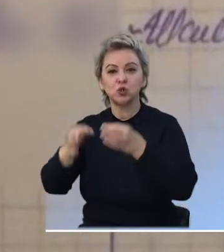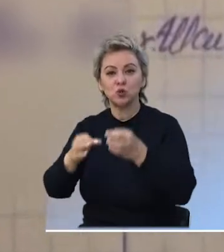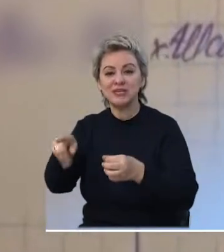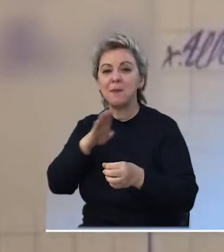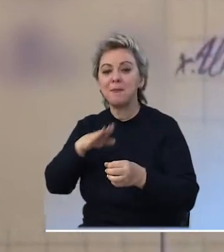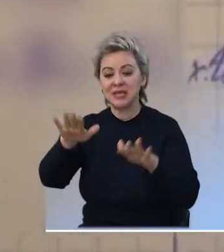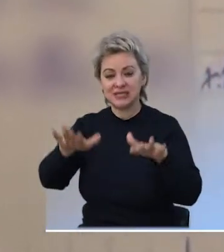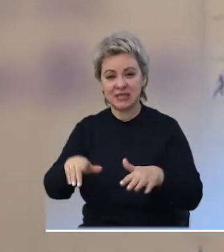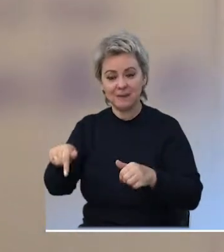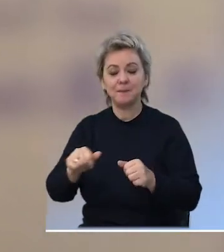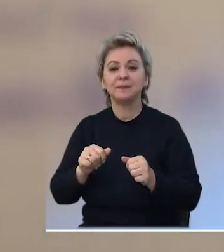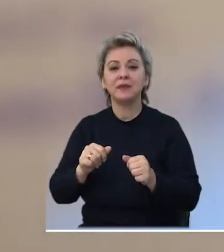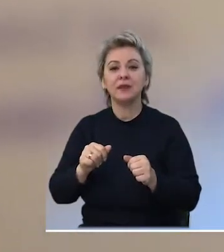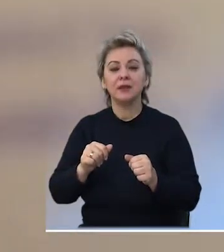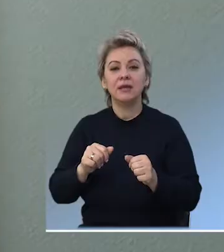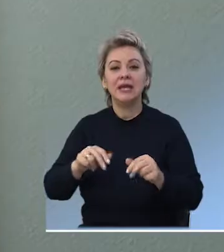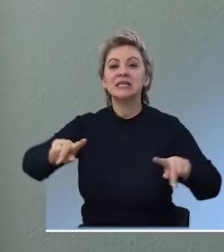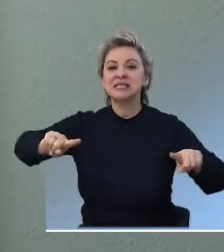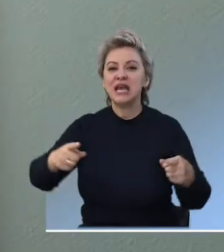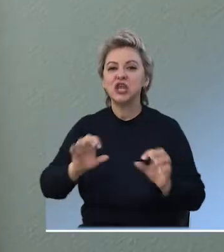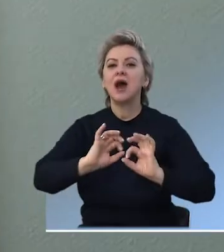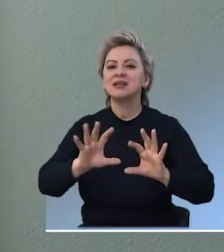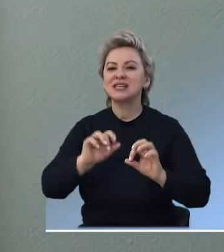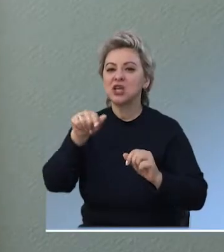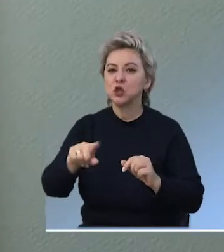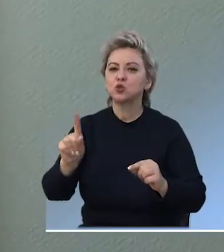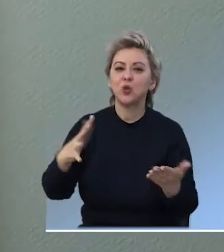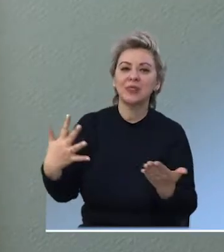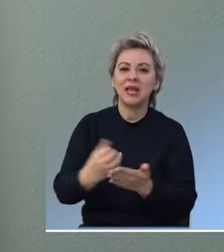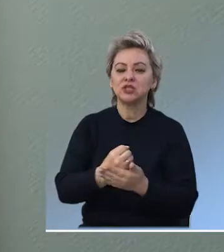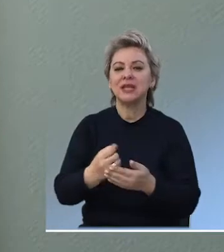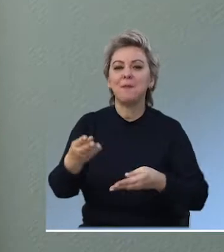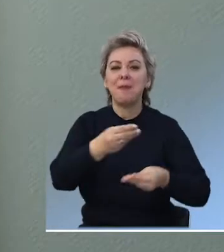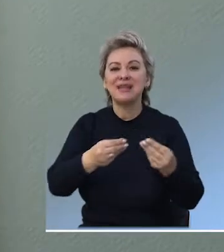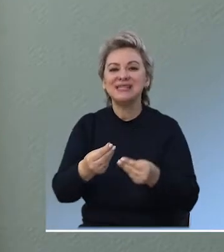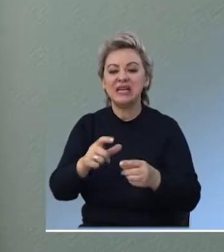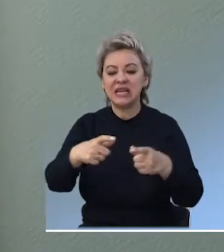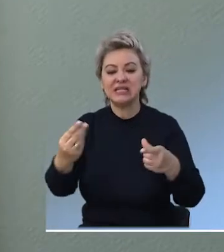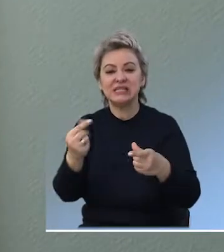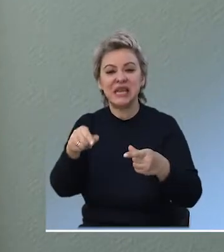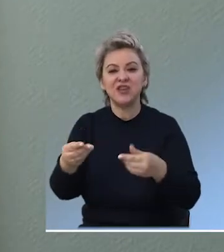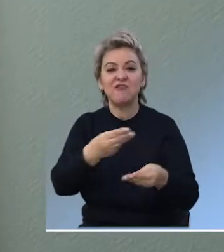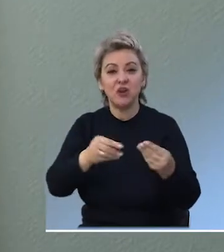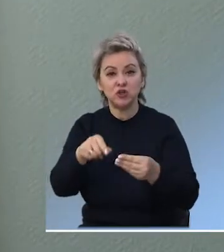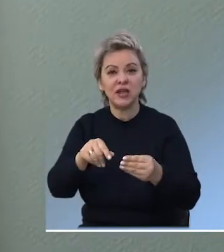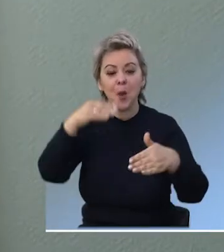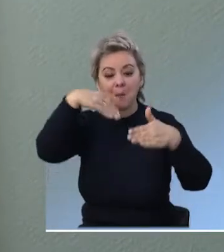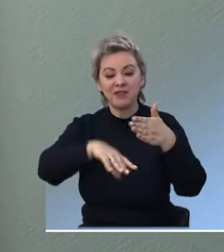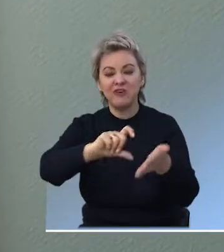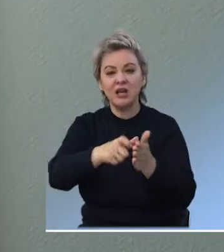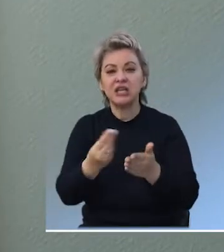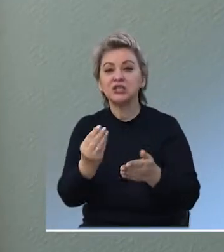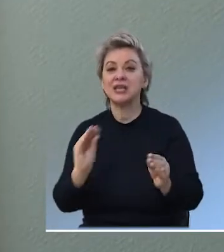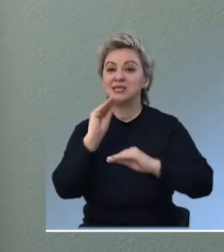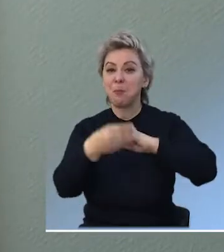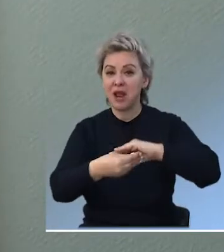ранее судимой местной жительницей. Задержанные рассказали, что нашли поддельные 5-тысячные банкноты в подвальном помещении.